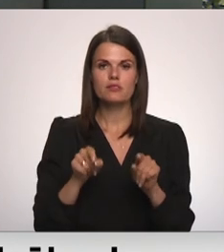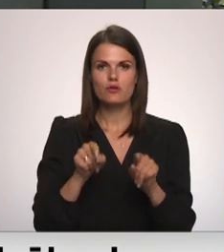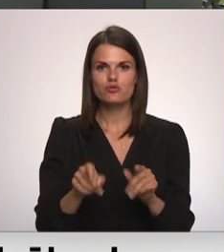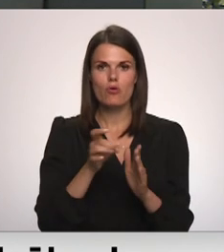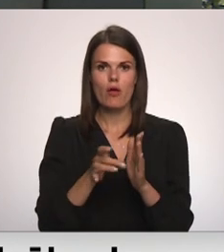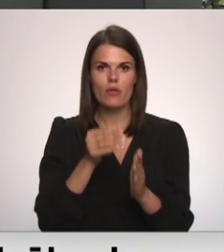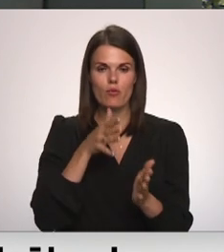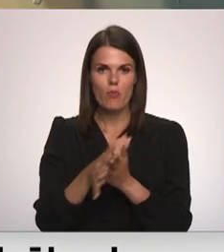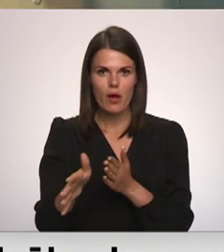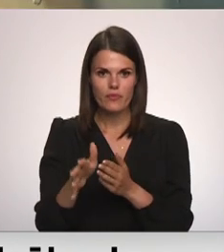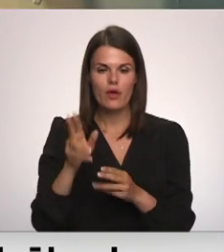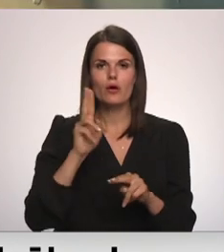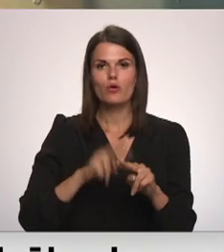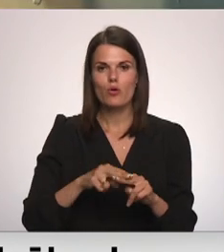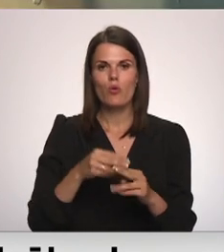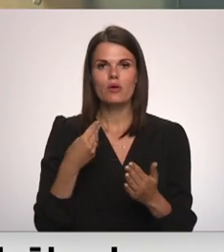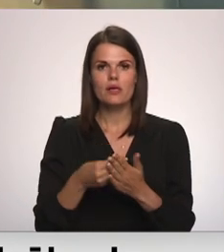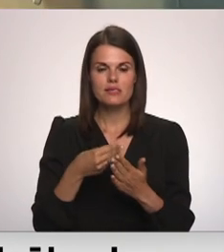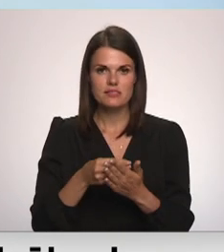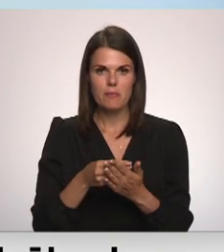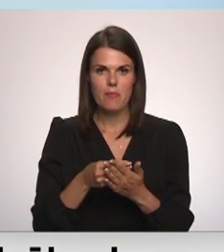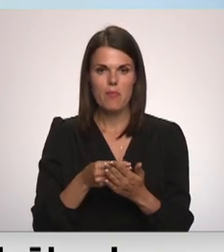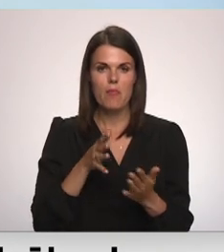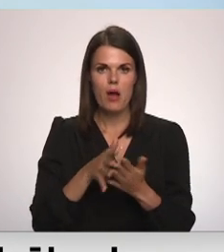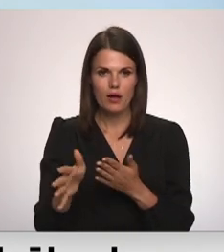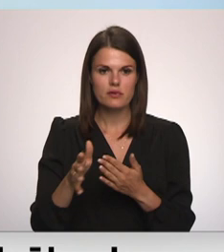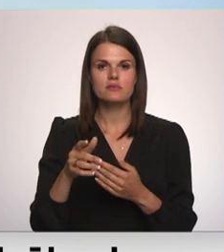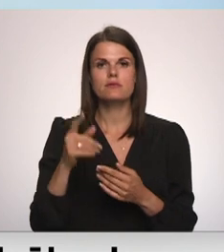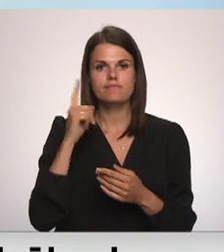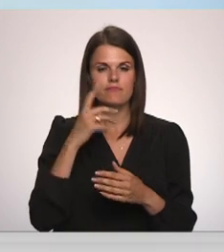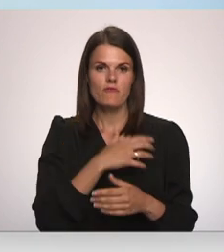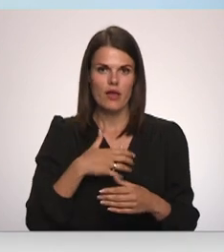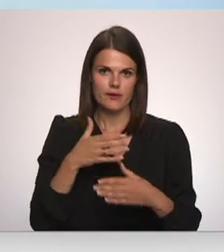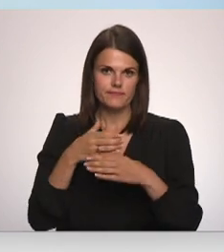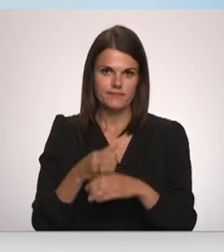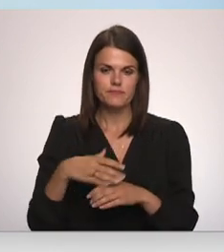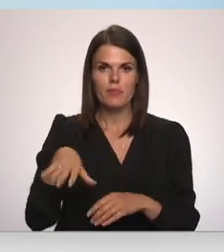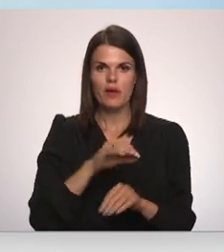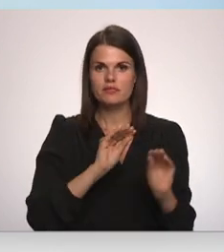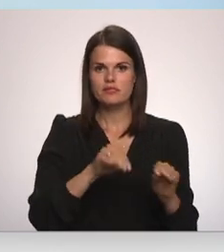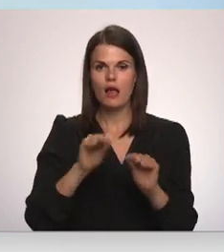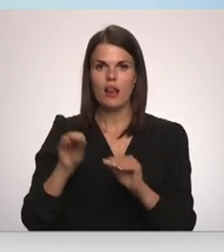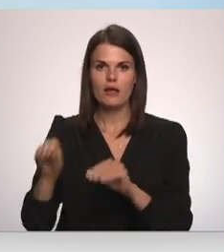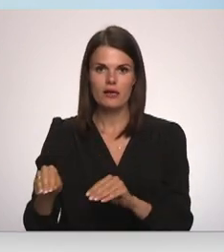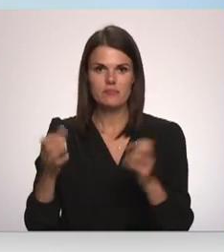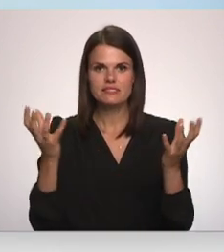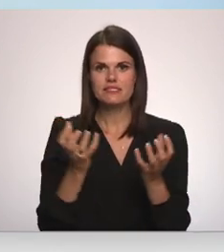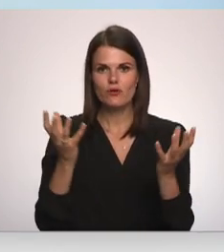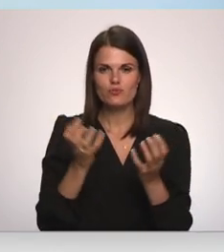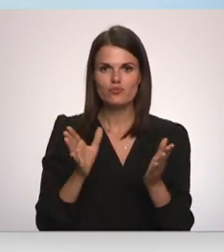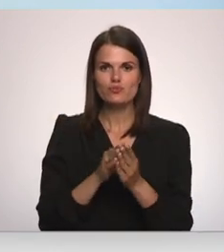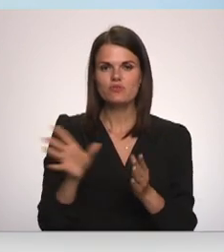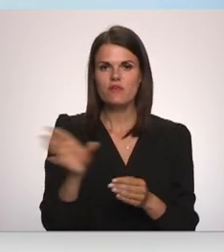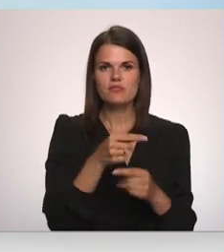vispirms ir jāapzinās reālais patēriņš. Viens uzņēmums ļoti vienkārši pateica, mēs salikām sensors uz visām iekārtām un mēs parādījām,